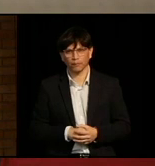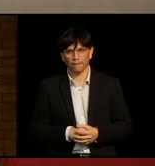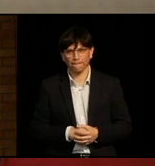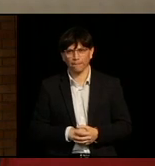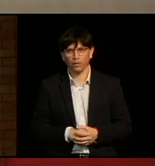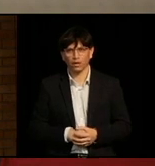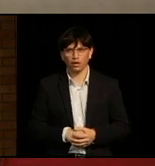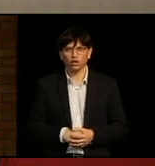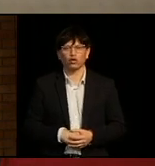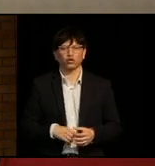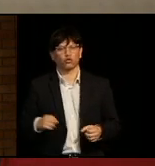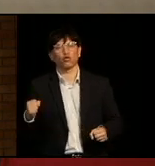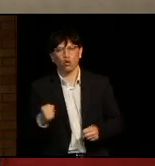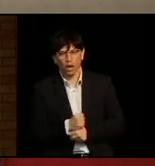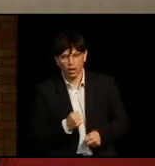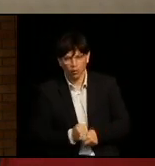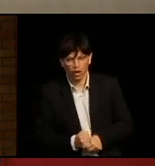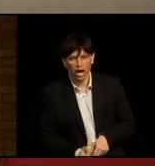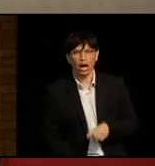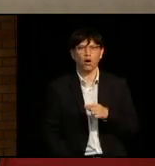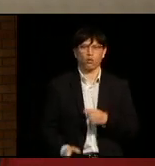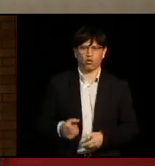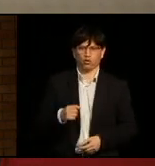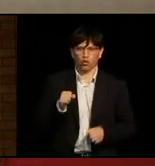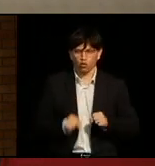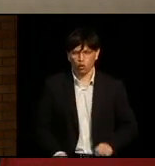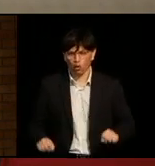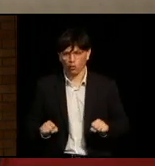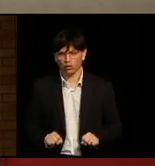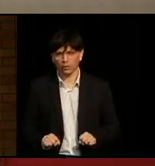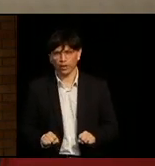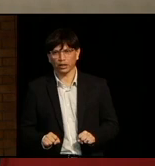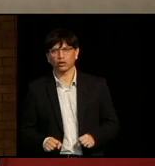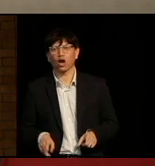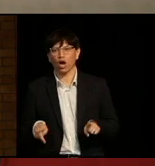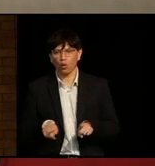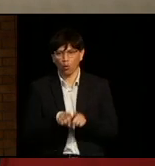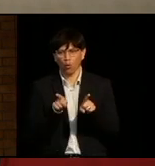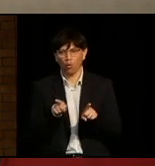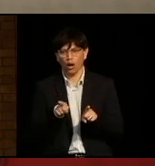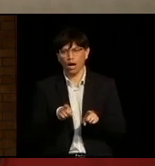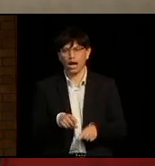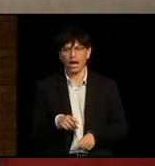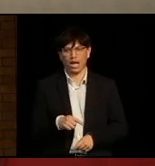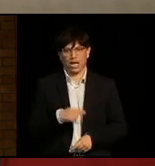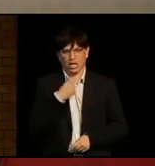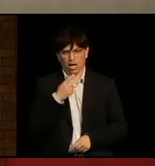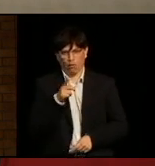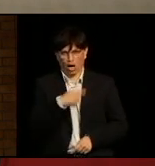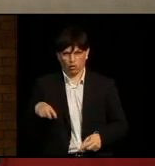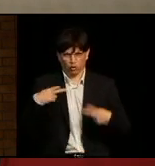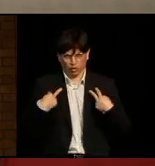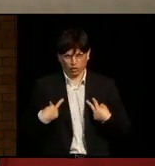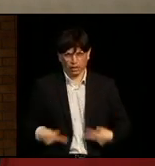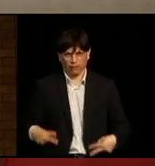sui nostri comportamenti sui nostri atteggiamenti e anche sugli obiettivi che diamo alla nostra vita e